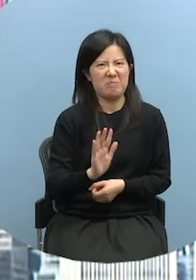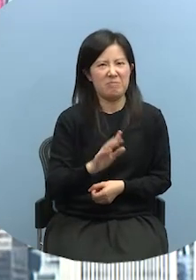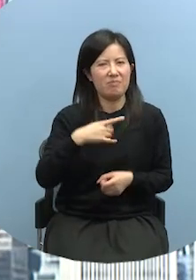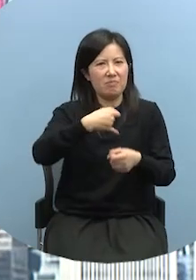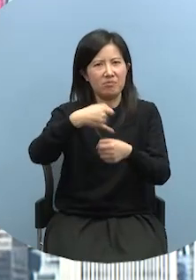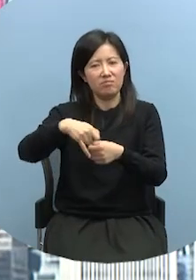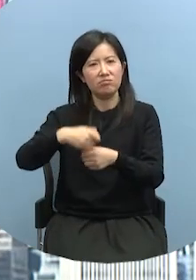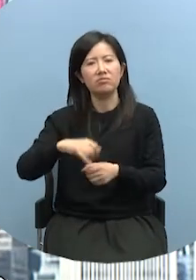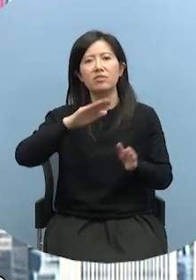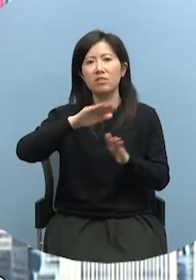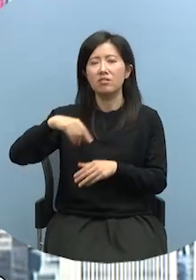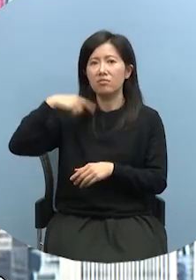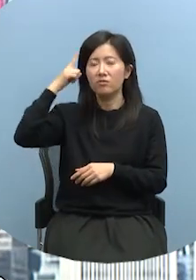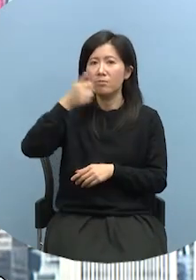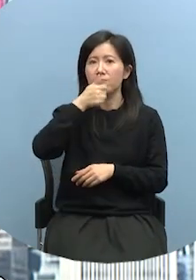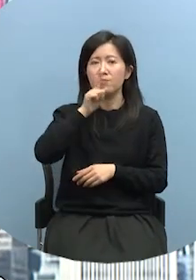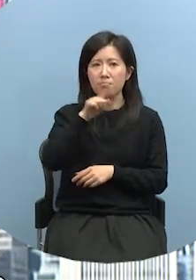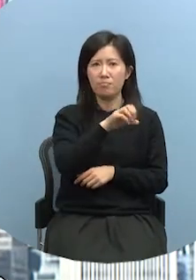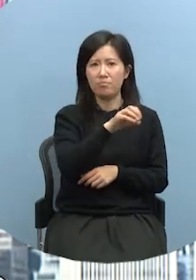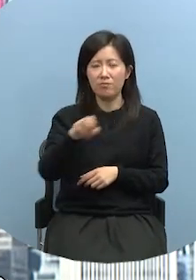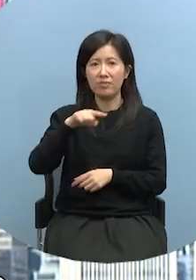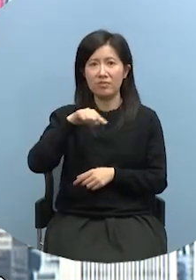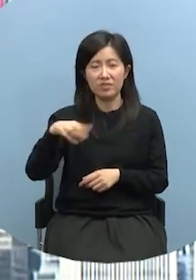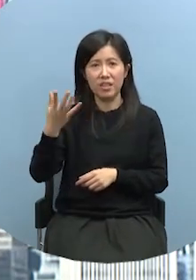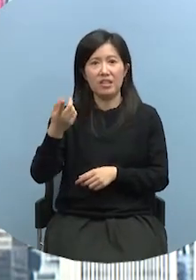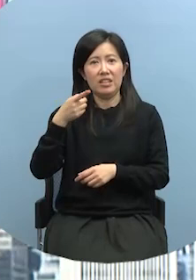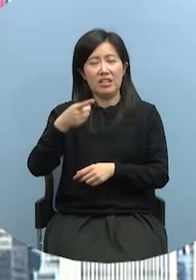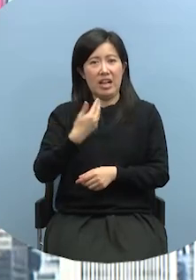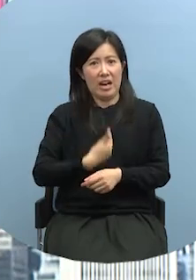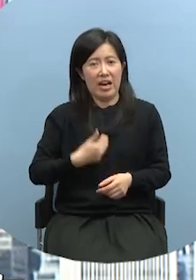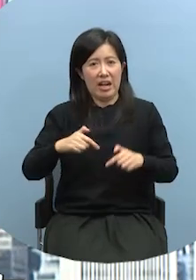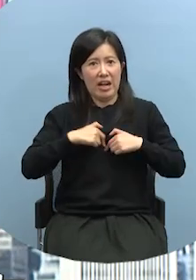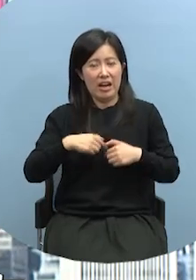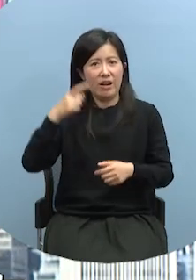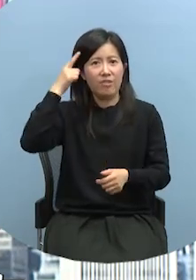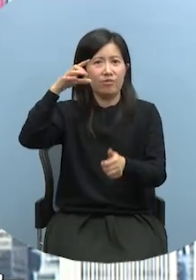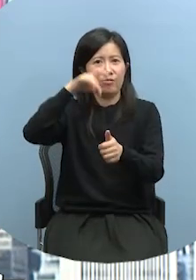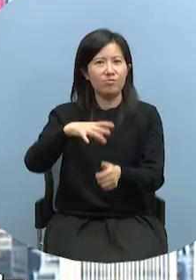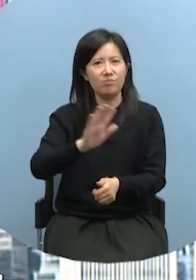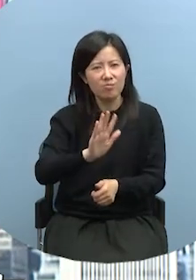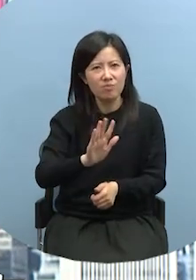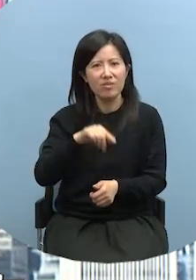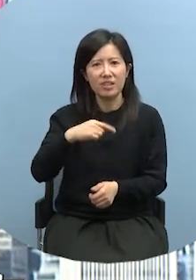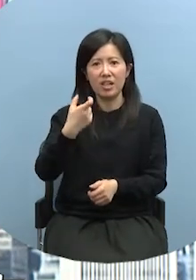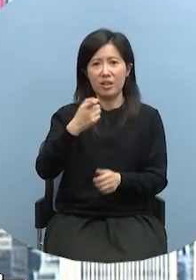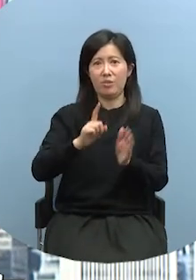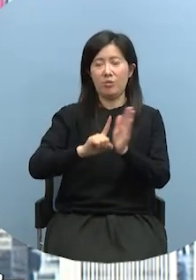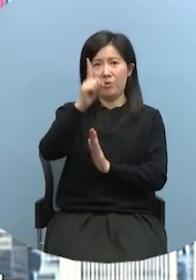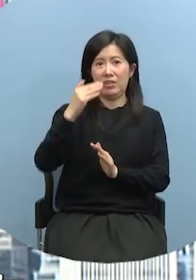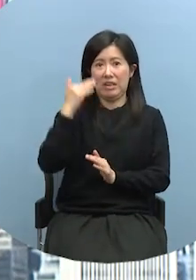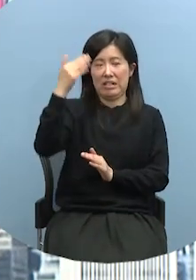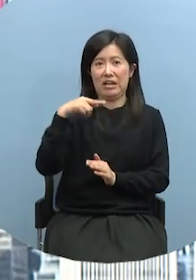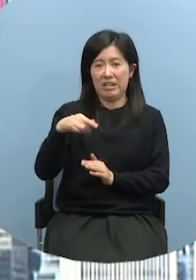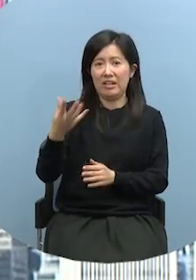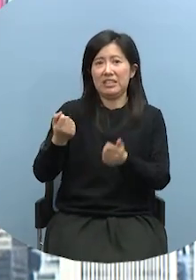想跟家長說，千萬不要被人利用你們的善心，就去中飽私囊，用一些很高的價錢呢就去支持這些囚